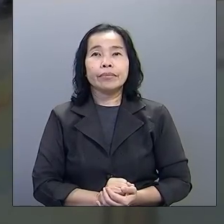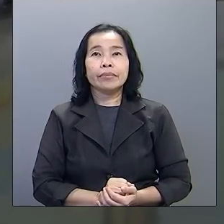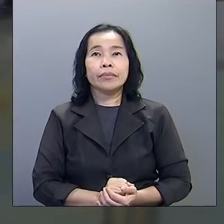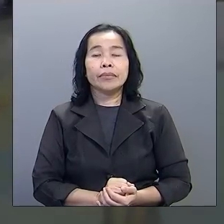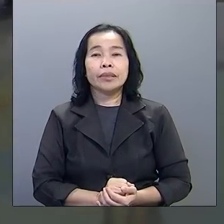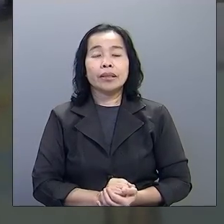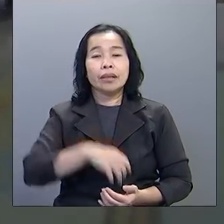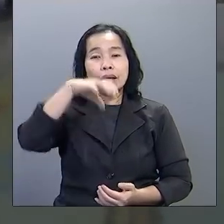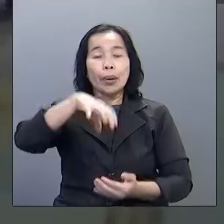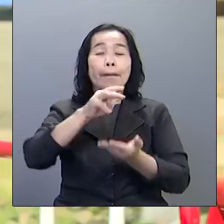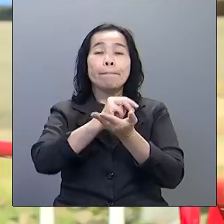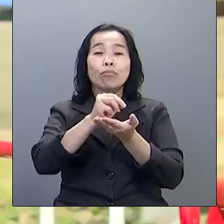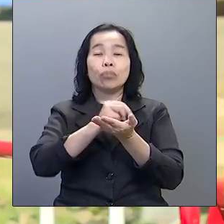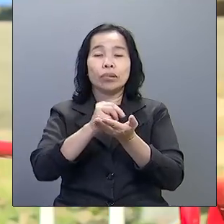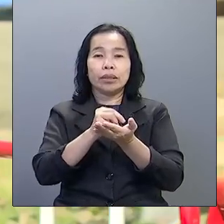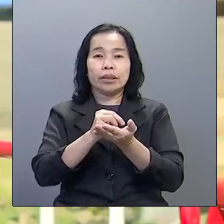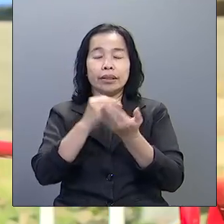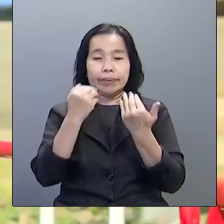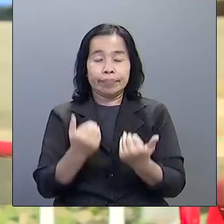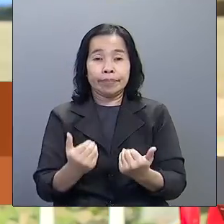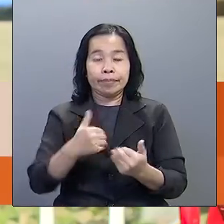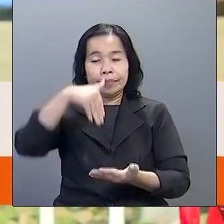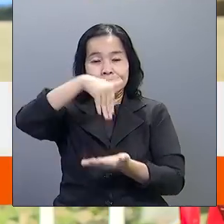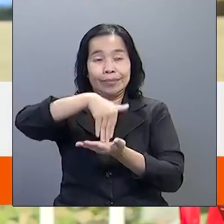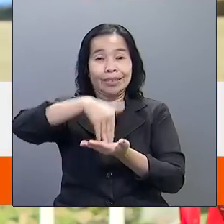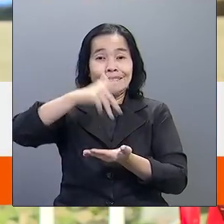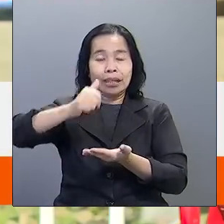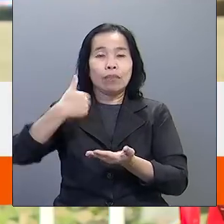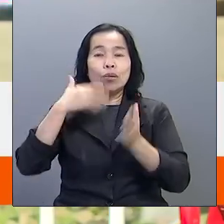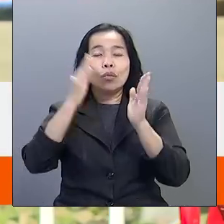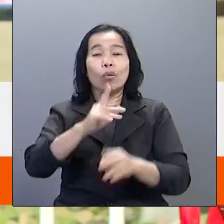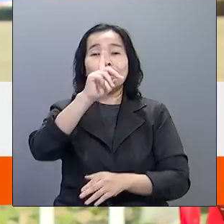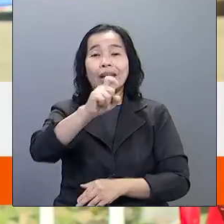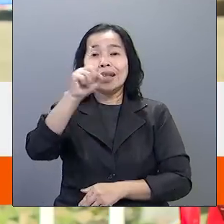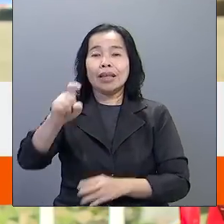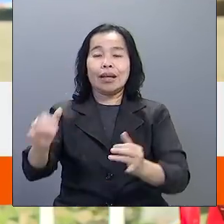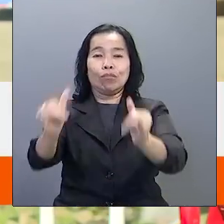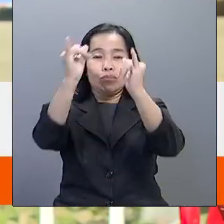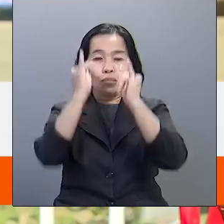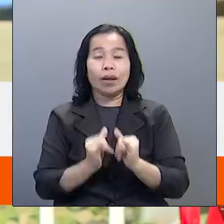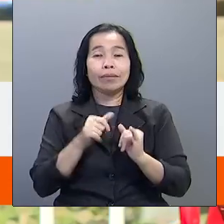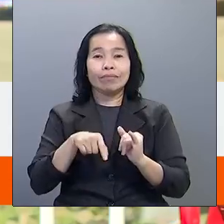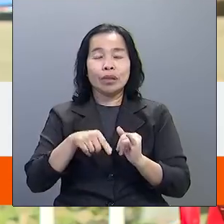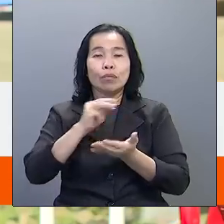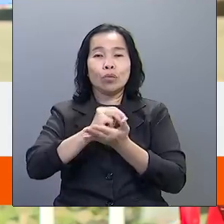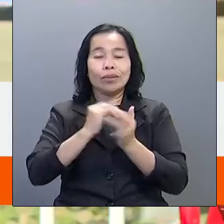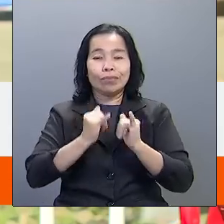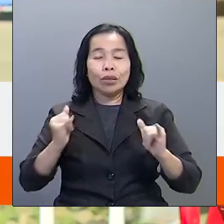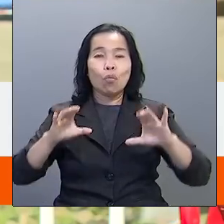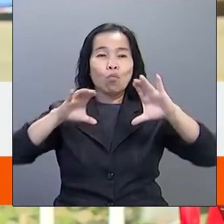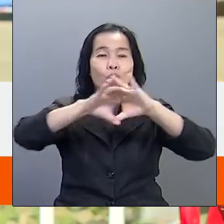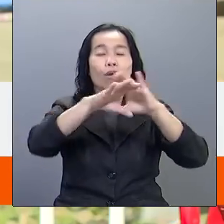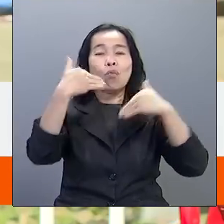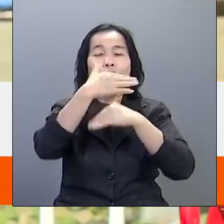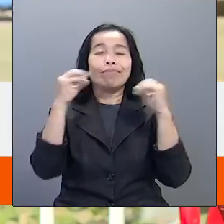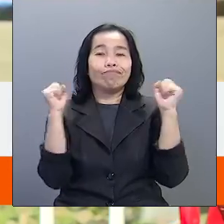ที่มูลนิธิสว่างราชศรัทธาธรรมสถานจุดนี้เป็นจุดที่ร่างของผู้เสียชีวิตทั้งหมดจะถูกเคลื่อนมาไว้แช่ไว้ที่ห้องเย็นก่อนที่